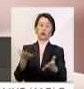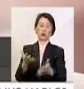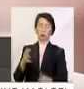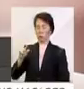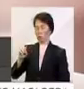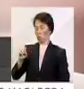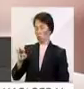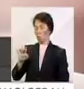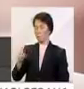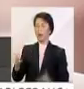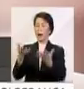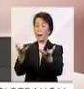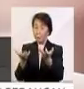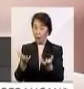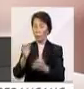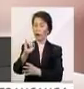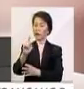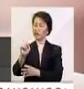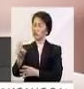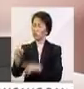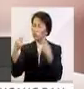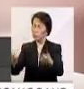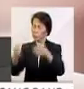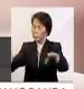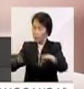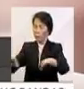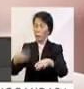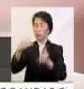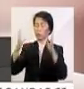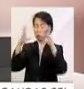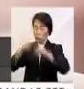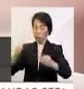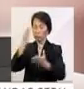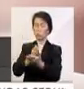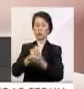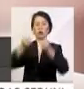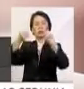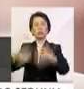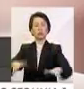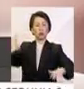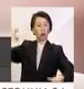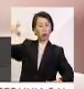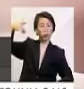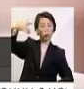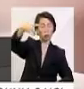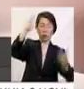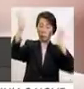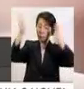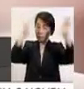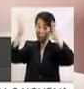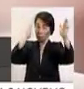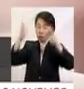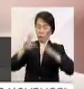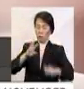Gobind mahukan ITU bergerak pantas seperti mana semasa menangani isu kehilangan pesawat penerbangan Malaysia